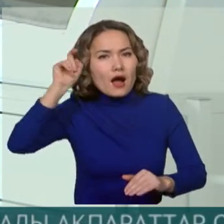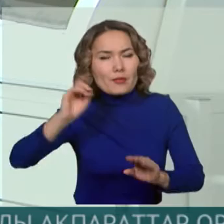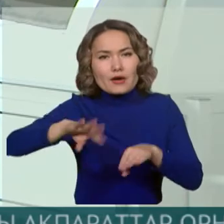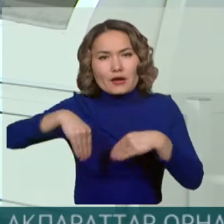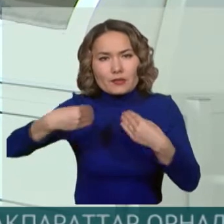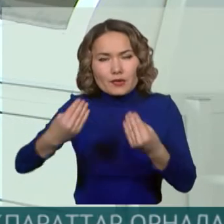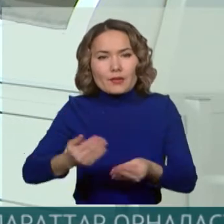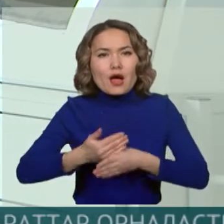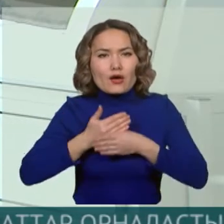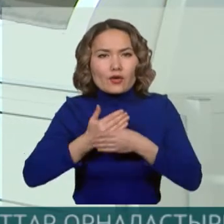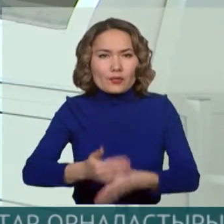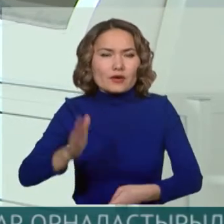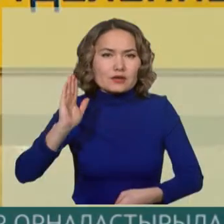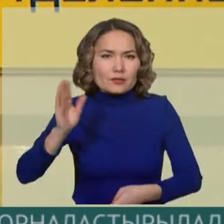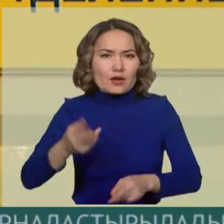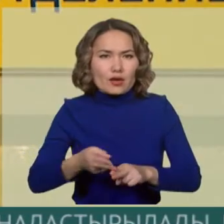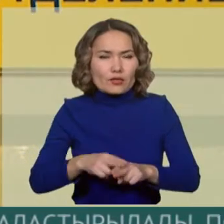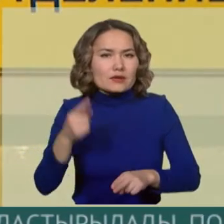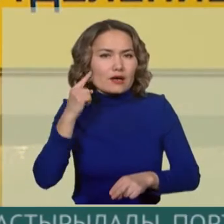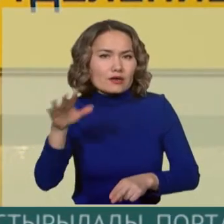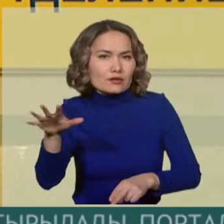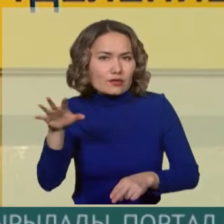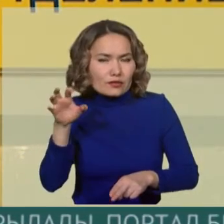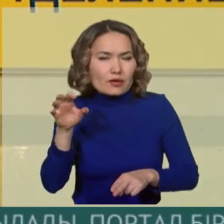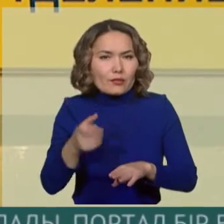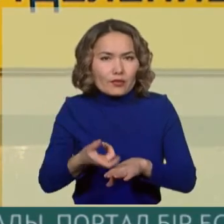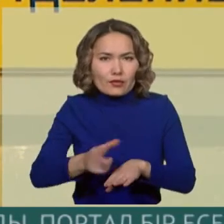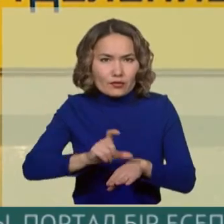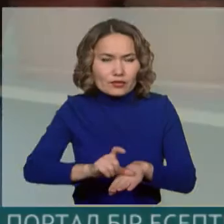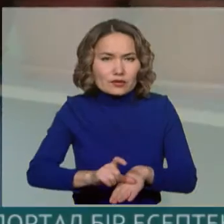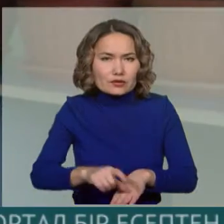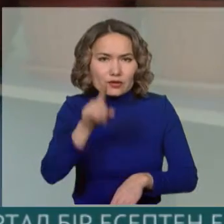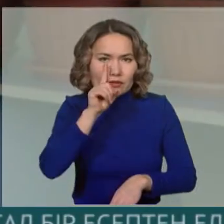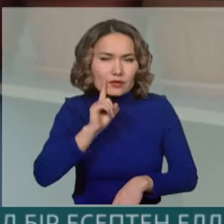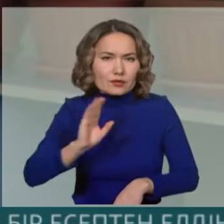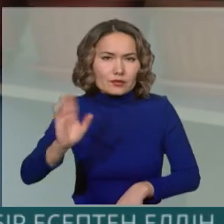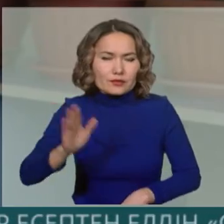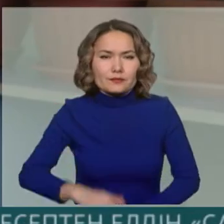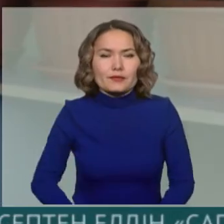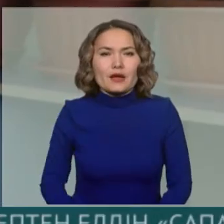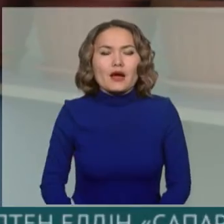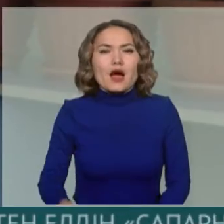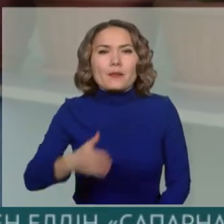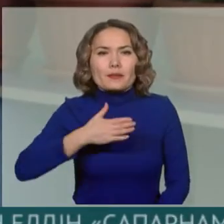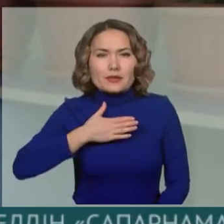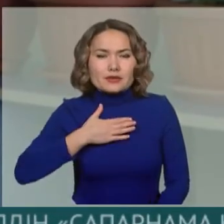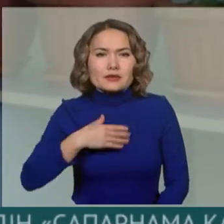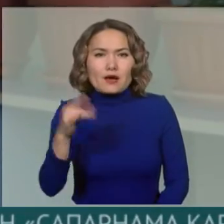сияқты айналадағы дыбыстарды еститін болады. 3-4 ай ғана бұрын білдік. Қарау керек, врачтарға барып күтір керек